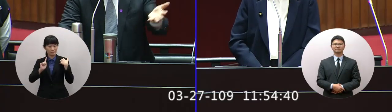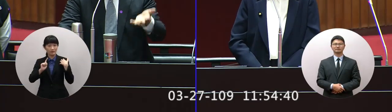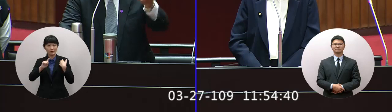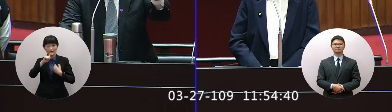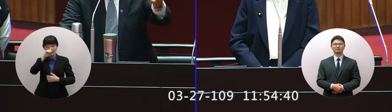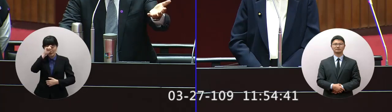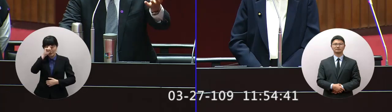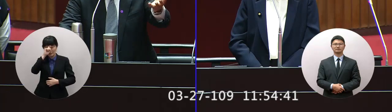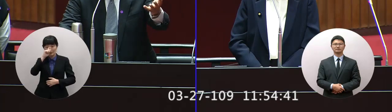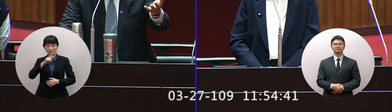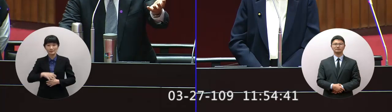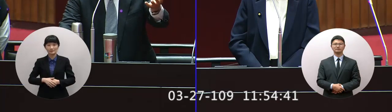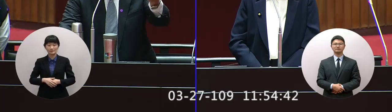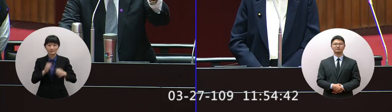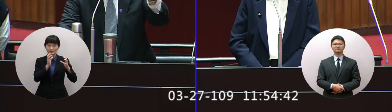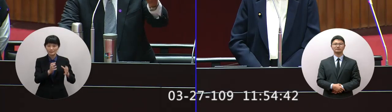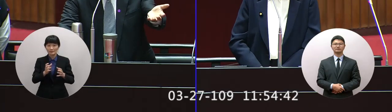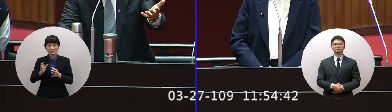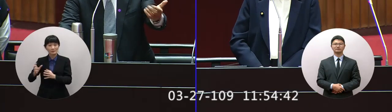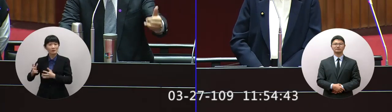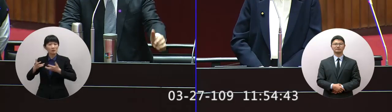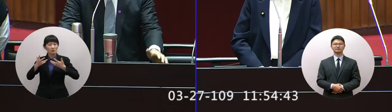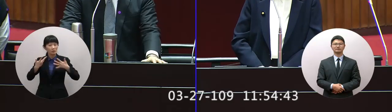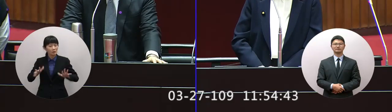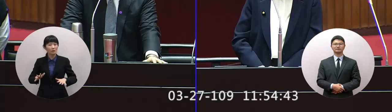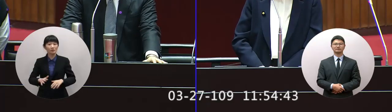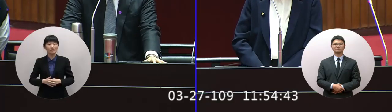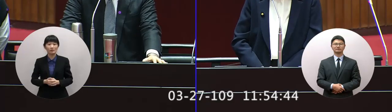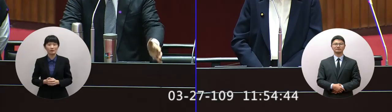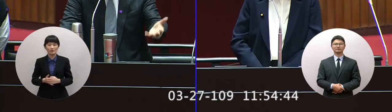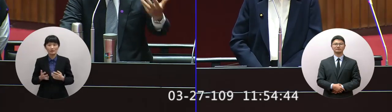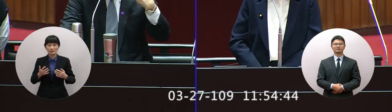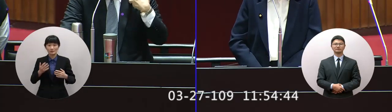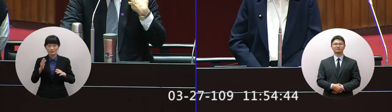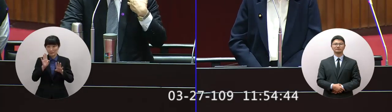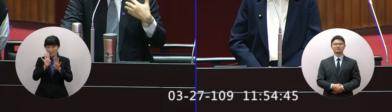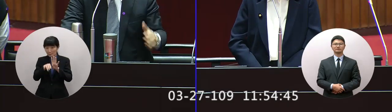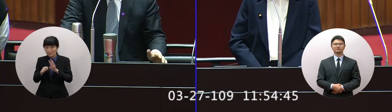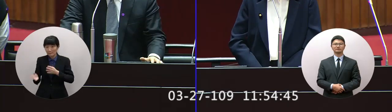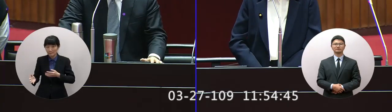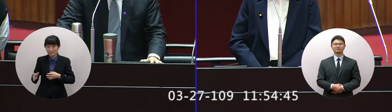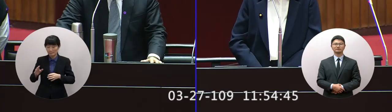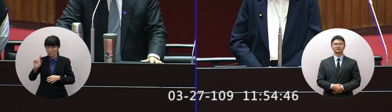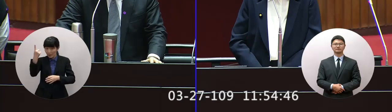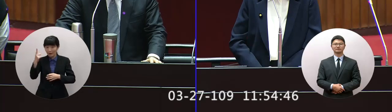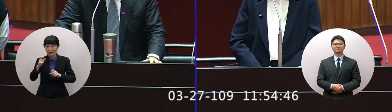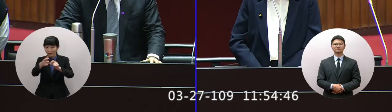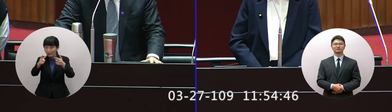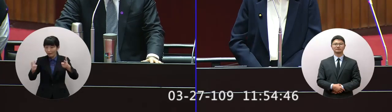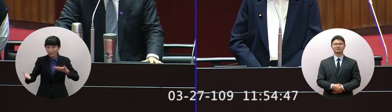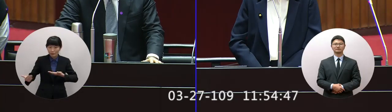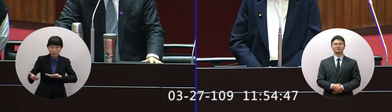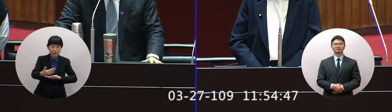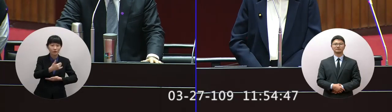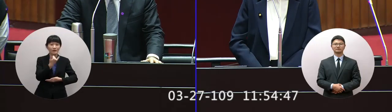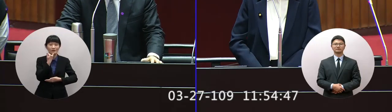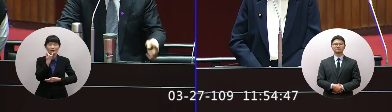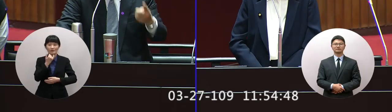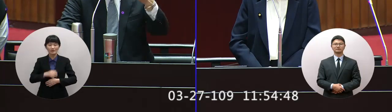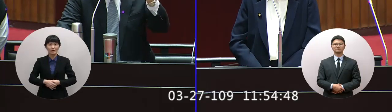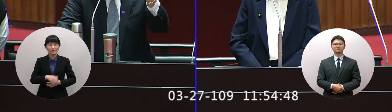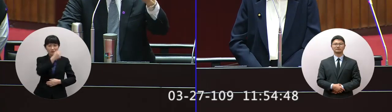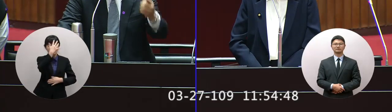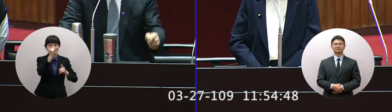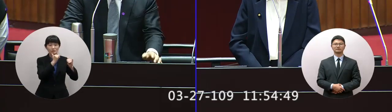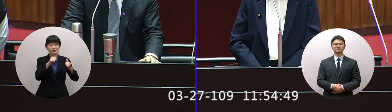种能够有更好的税基税源来。那这个年轻人最需